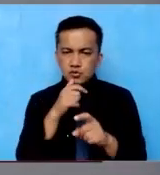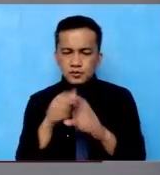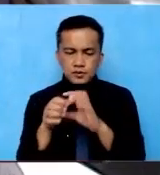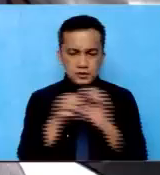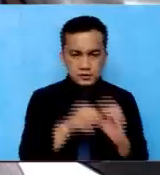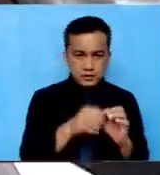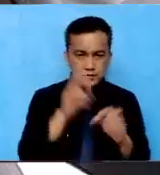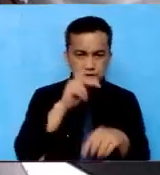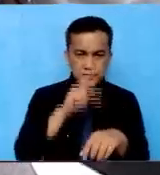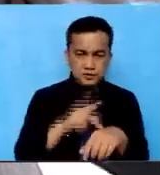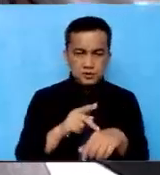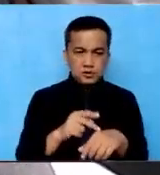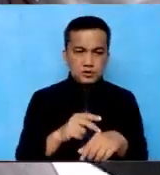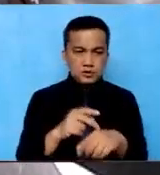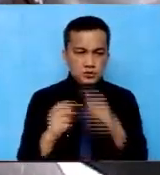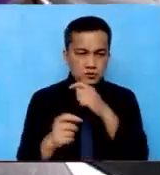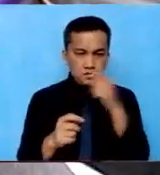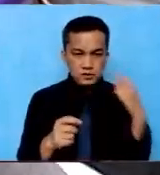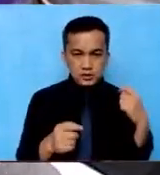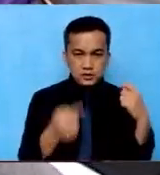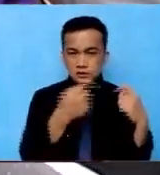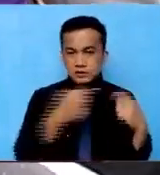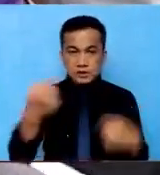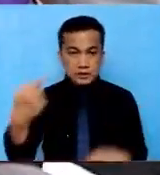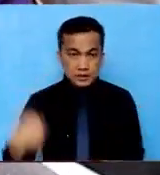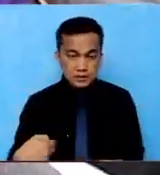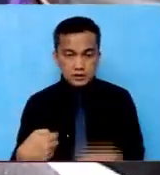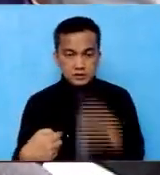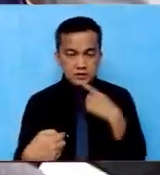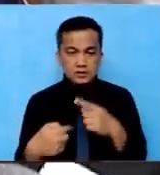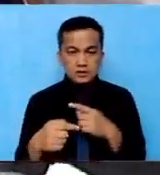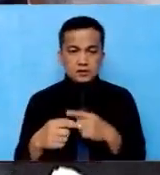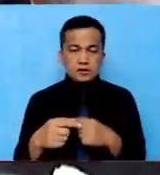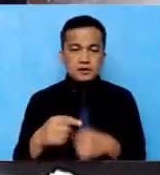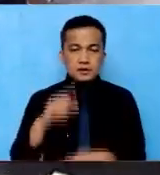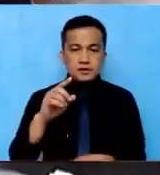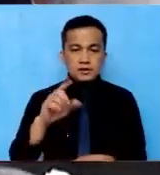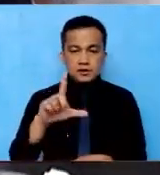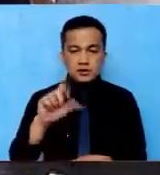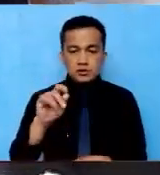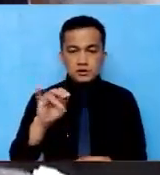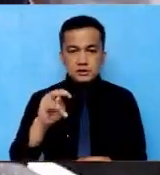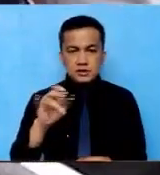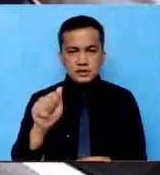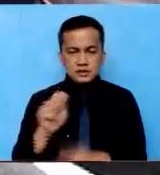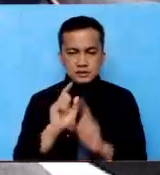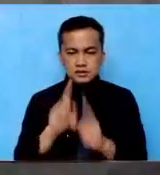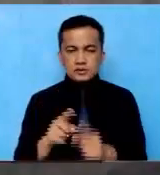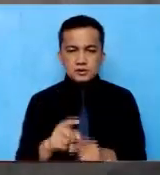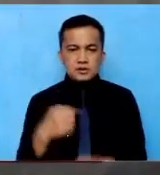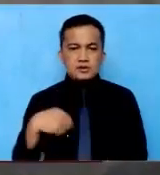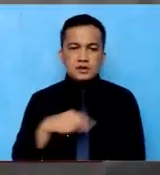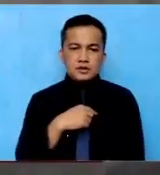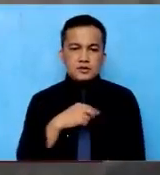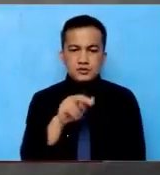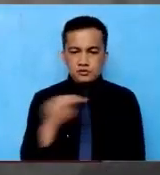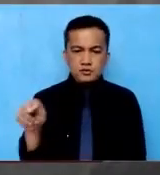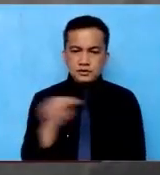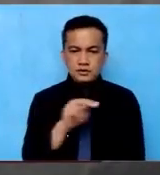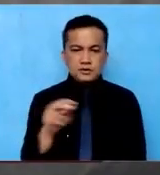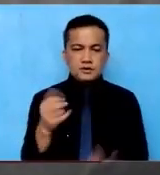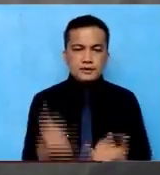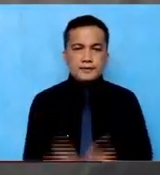o Russia? Sagot ni Defense Secretary Delfin Lorenzana, tayo, neutral lang tayo muna ngayon.